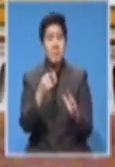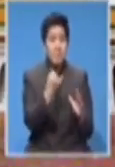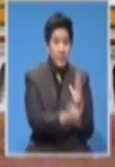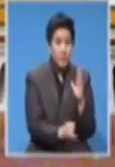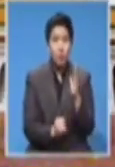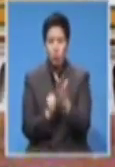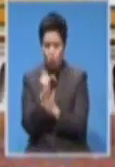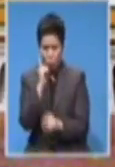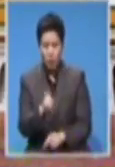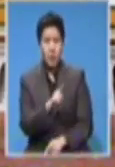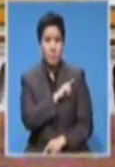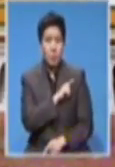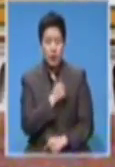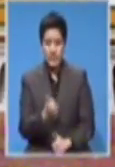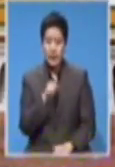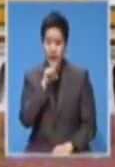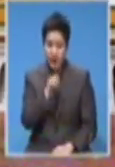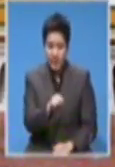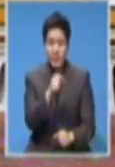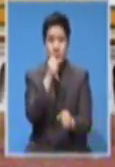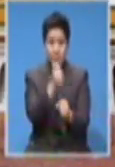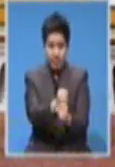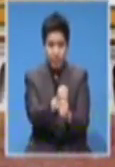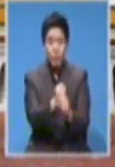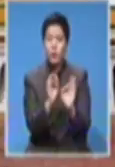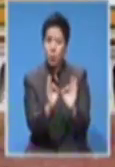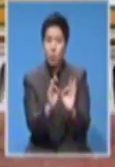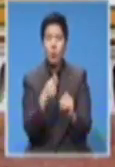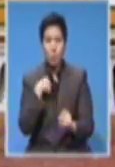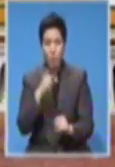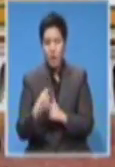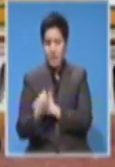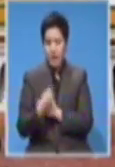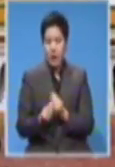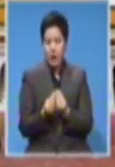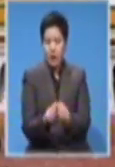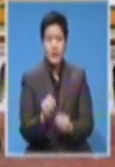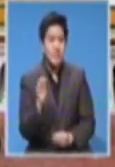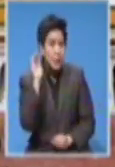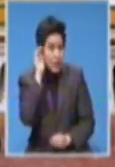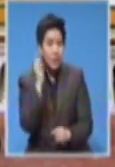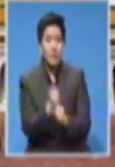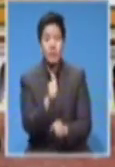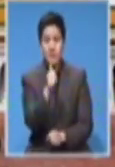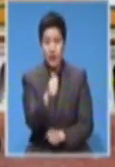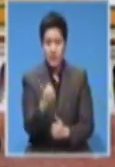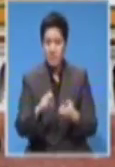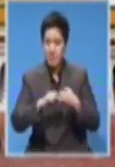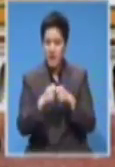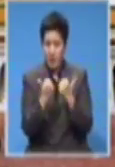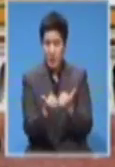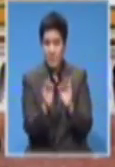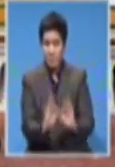ชอบด้วยนะครับเพราะเป็นคนสั่งให้เขาทำนะต้องสร้างความน่าเชื่อถือให้ได้นะครับผมสรุปแล้วว่าปัญหาใหญ่เรื่องใหญ่ๆ